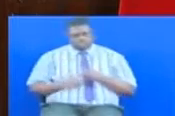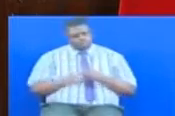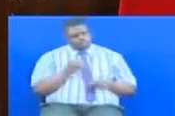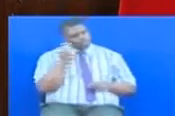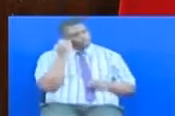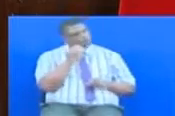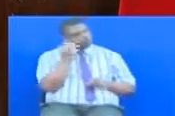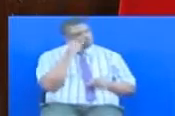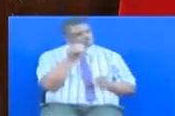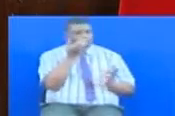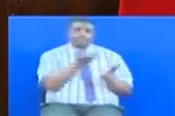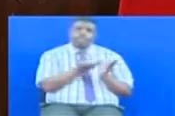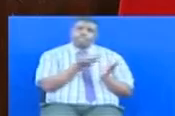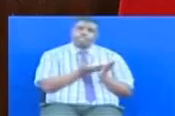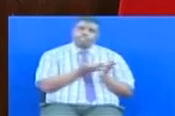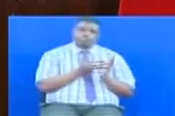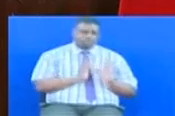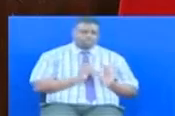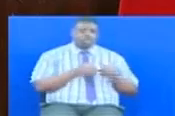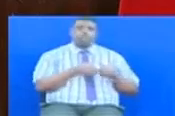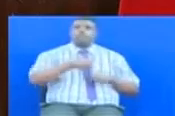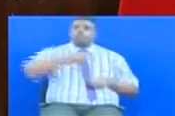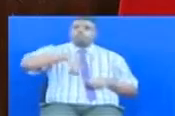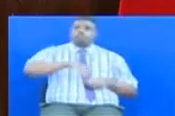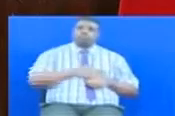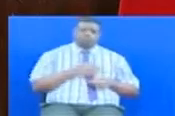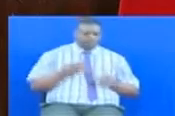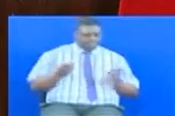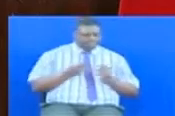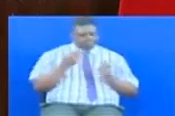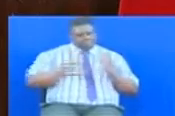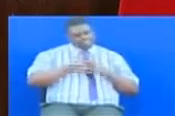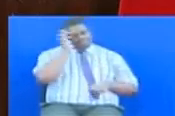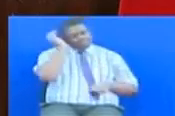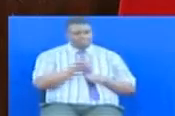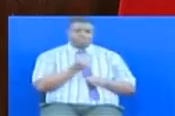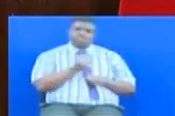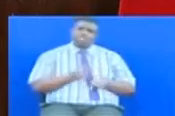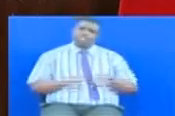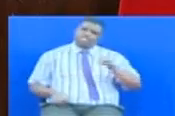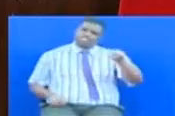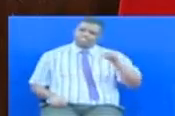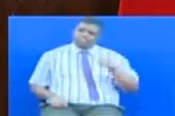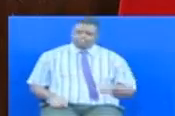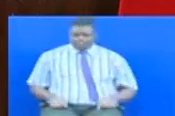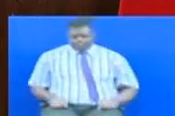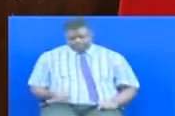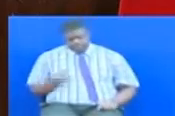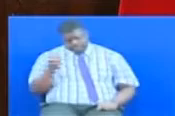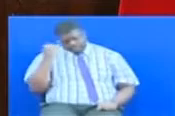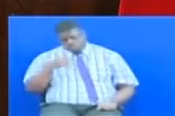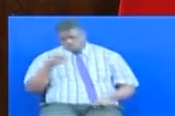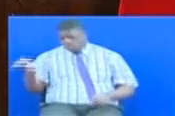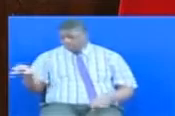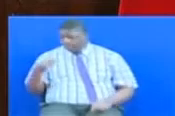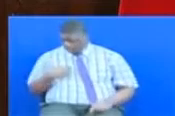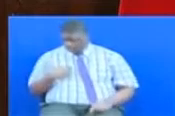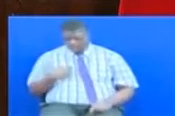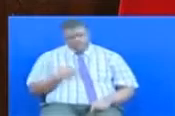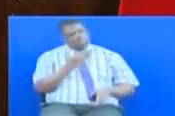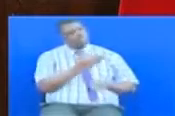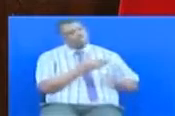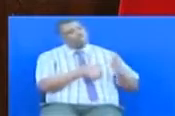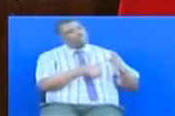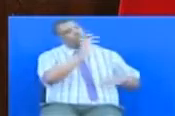na mapendekezo ya kamati zetu tunayachukua kama serikali kuyafanyia kazi, kwa sababu mnapotushauri manake tunakwenda kujenga